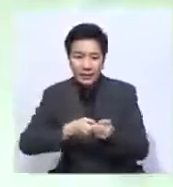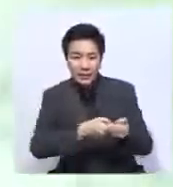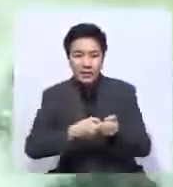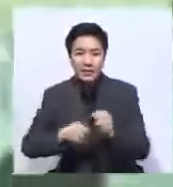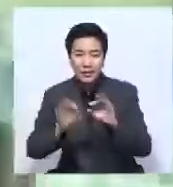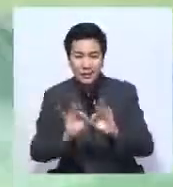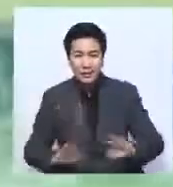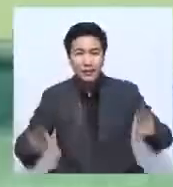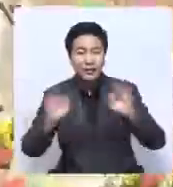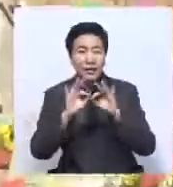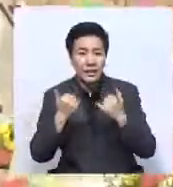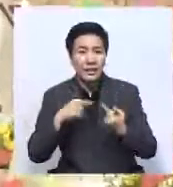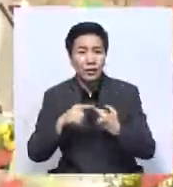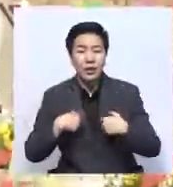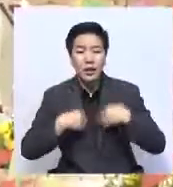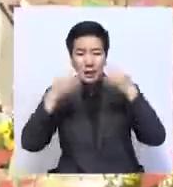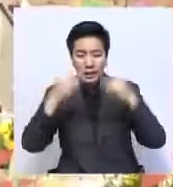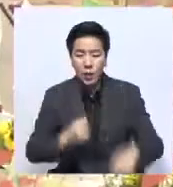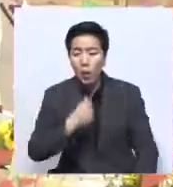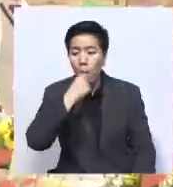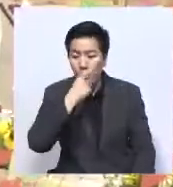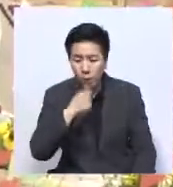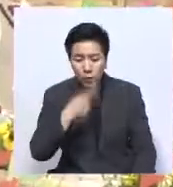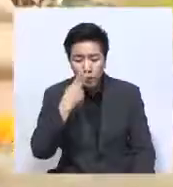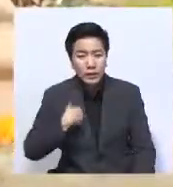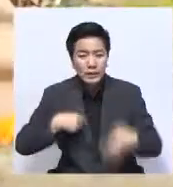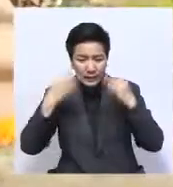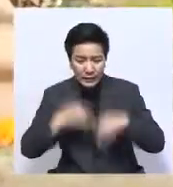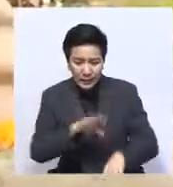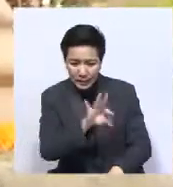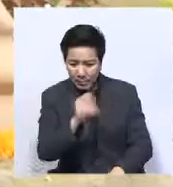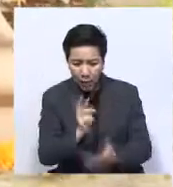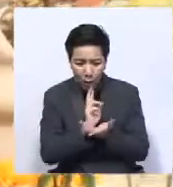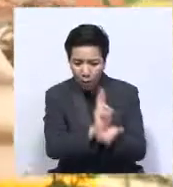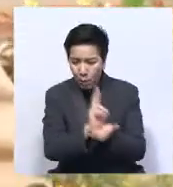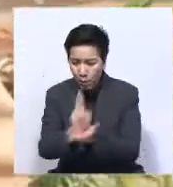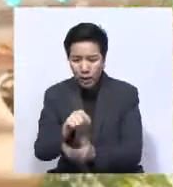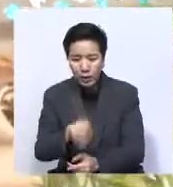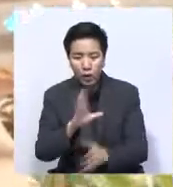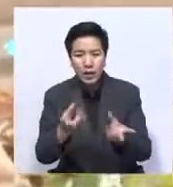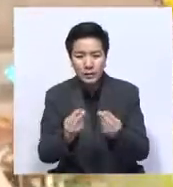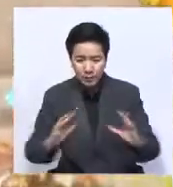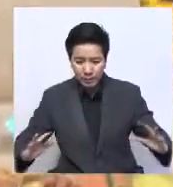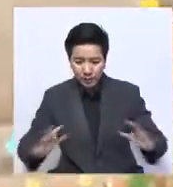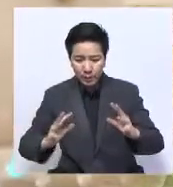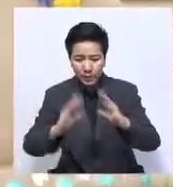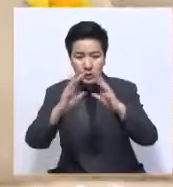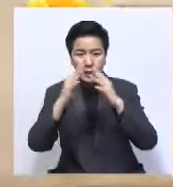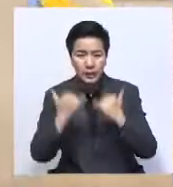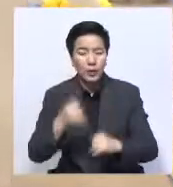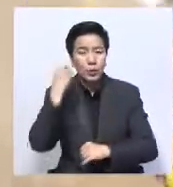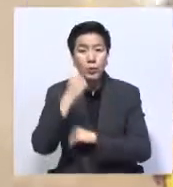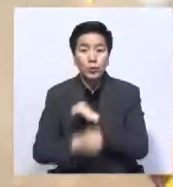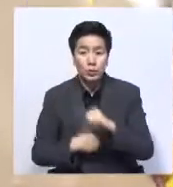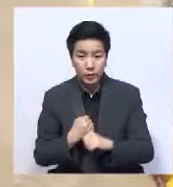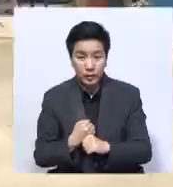ไลท์สำคัญของการจัดงานคือการตัดสินการก่อพระทรายงานวันไหลบางแสนซึ่งเป็นอัตลักษณ์สำคัญในการจัดงานวันไหลบางแสนเป็นประจ